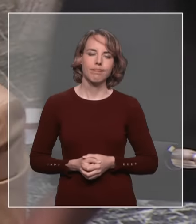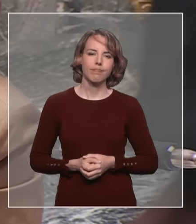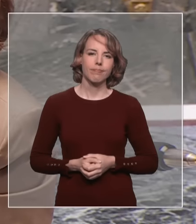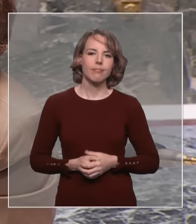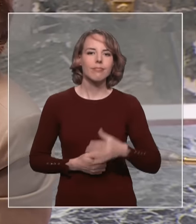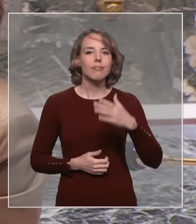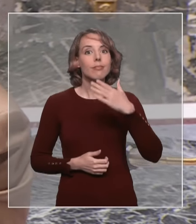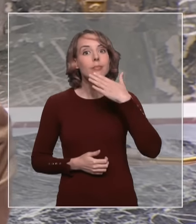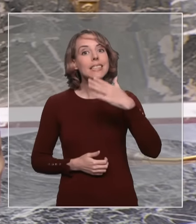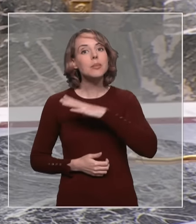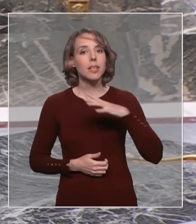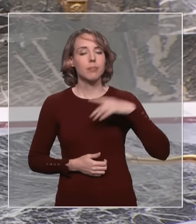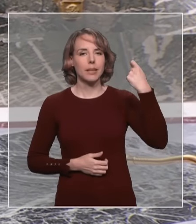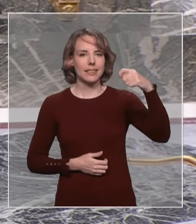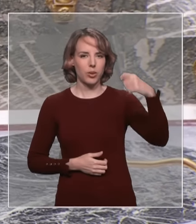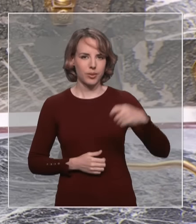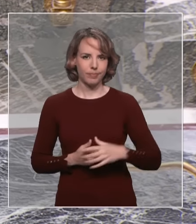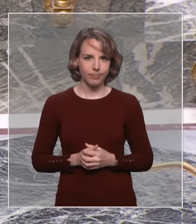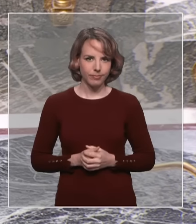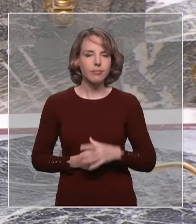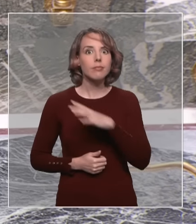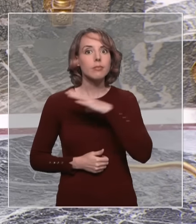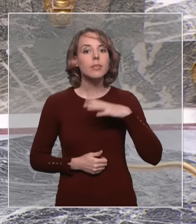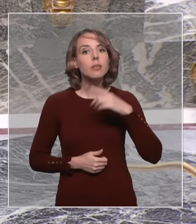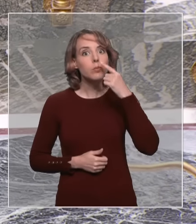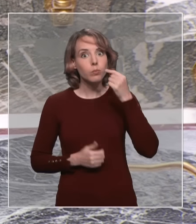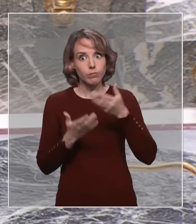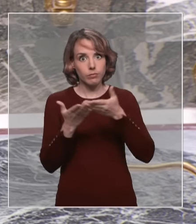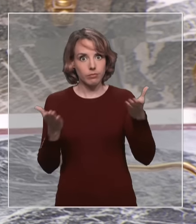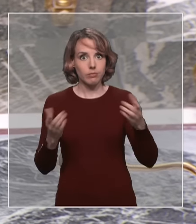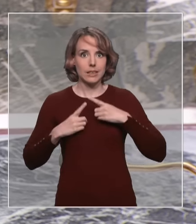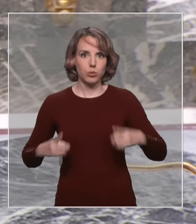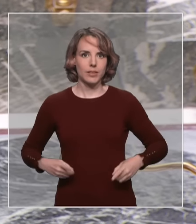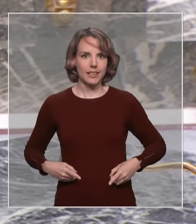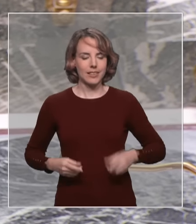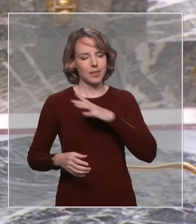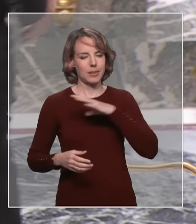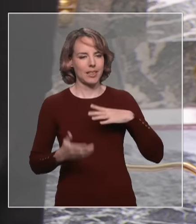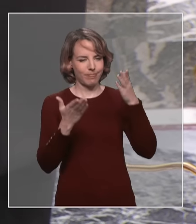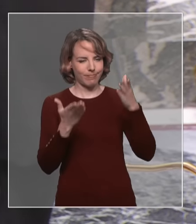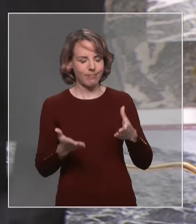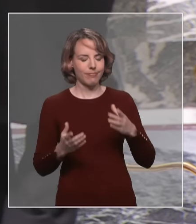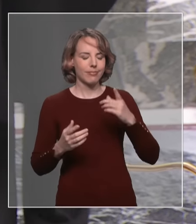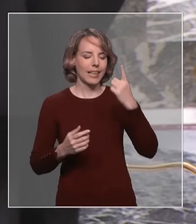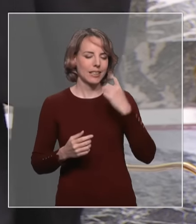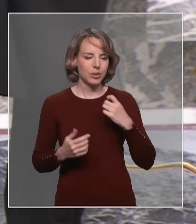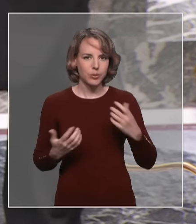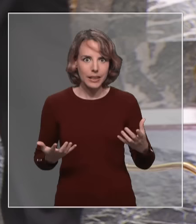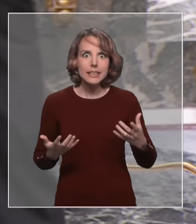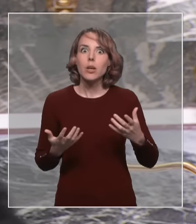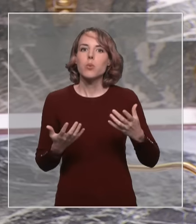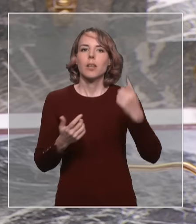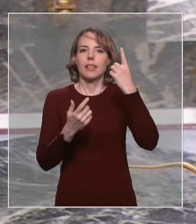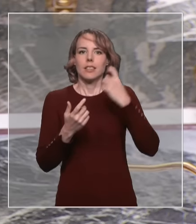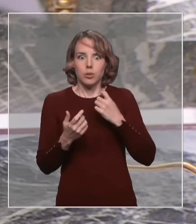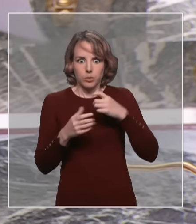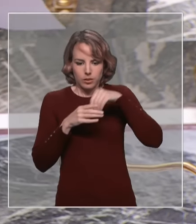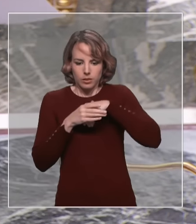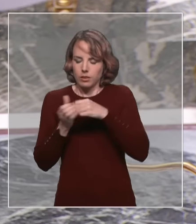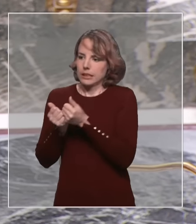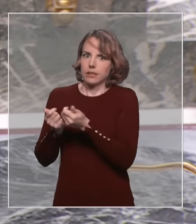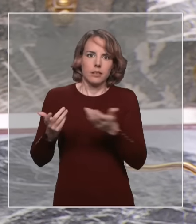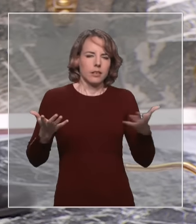Merci Madame la Présidente, Mesdames et Messieurs les députés, Madame la députée Sophie Vaginet. Il y a beaucoup de sujets dans la question que vous avez